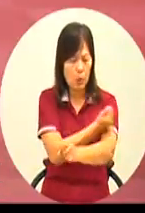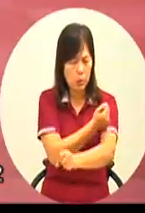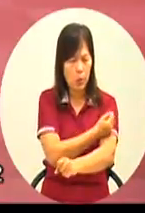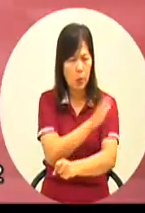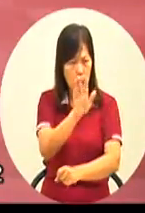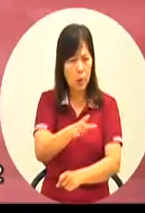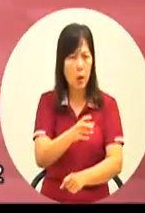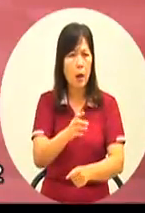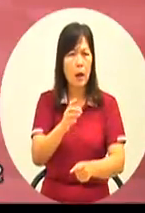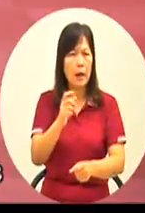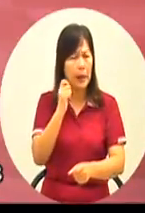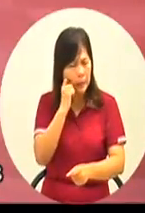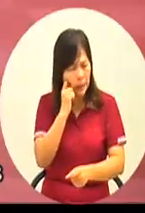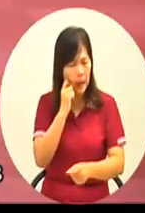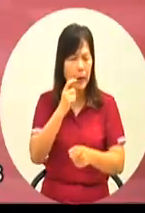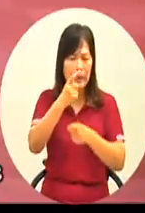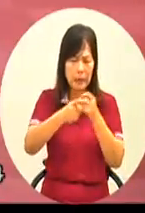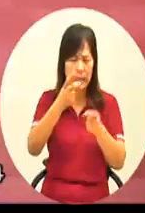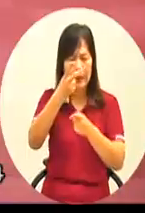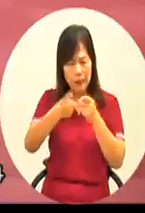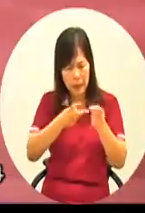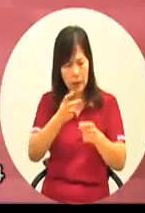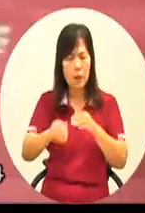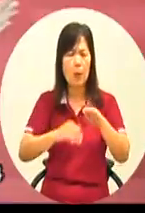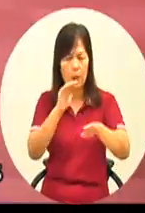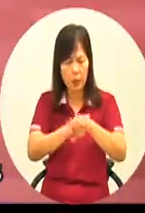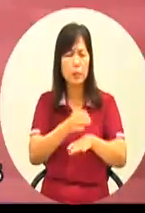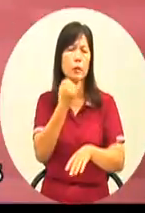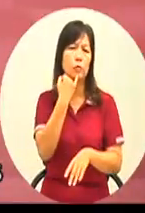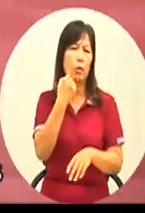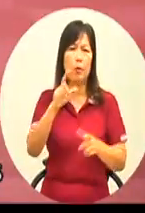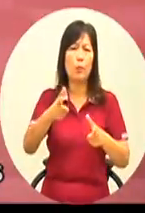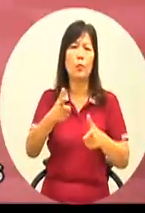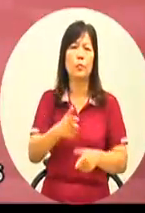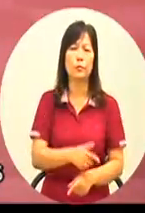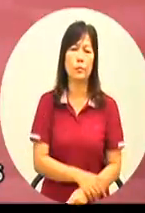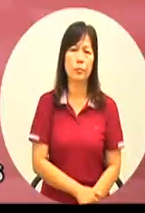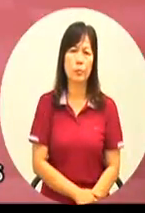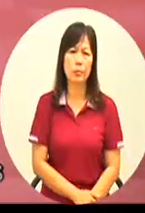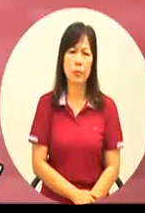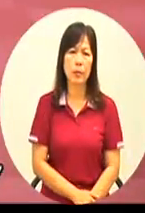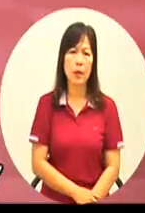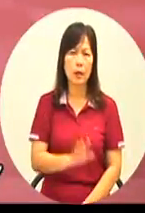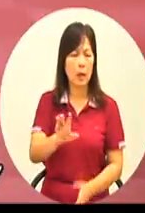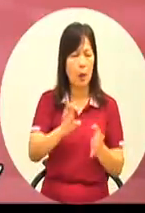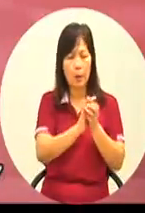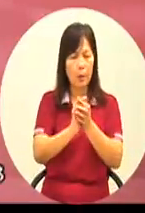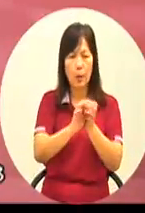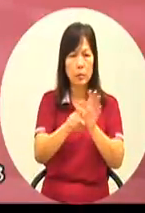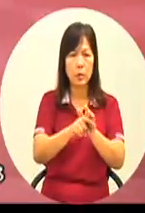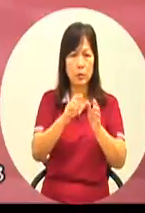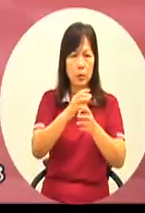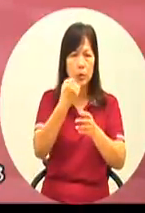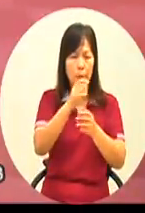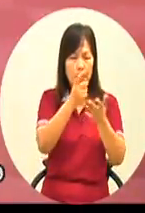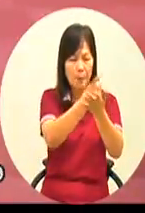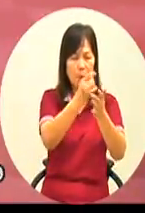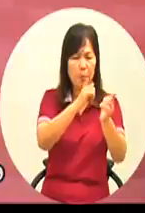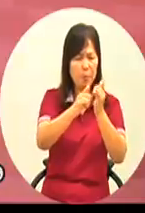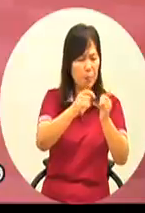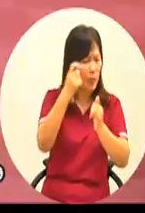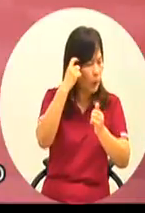易，也不是一年两年都可以成功完成的，毕竟它牵涉了非常多的民意。不过